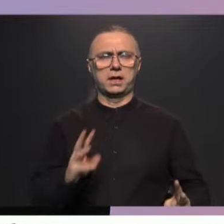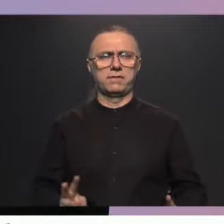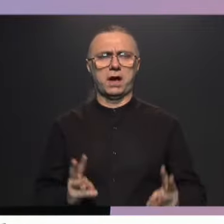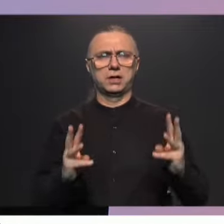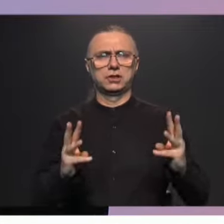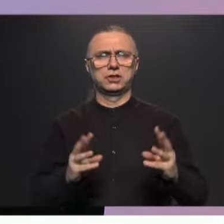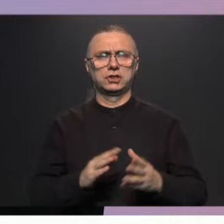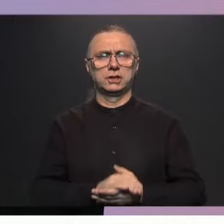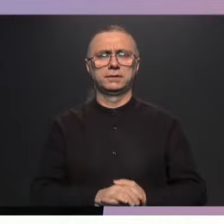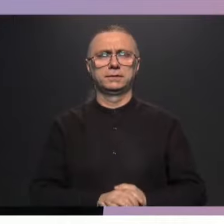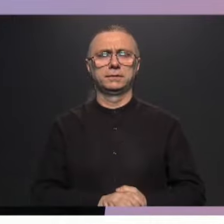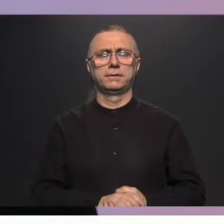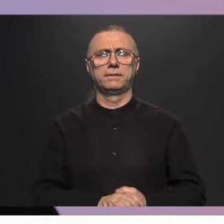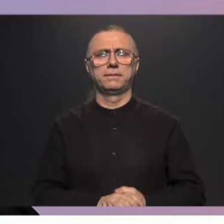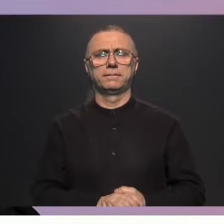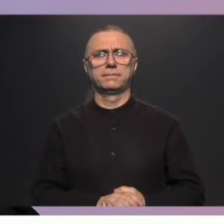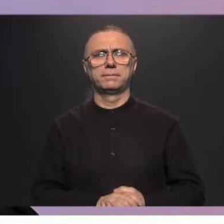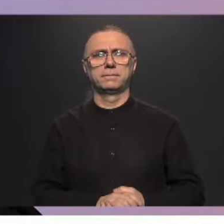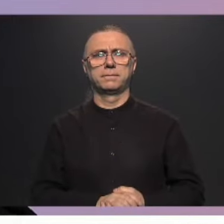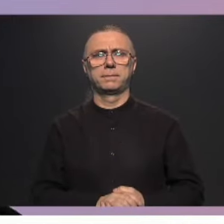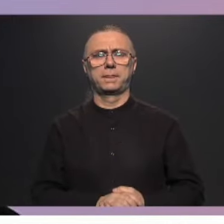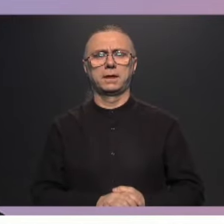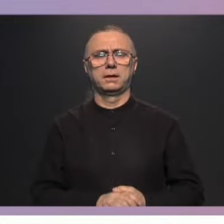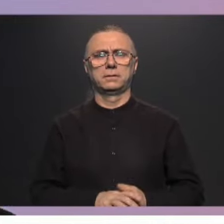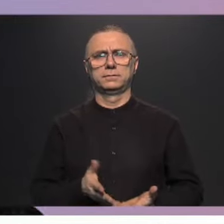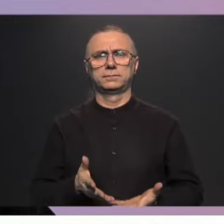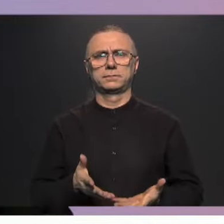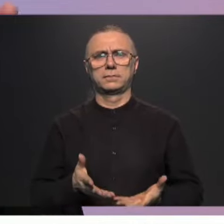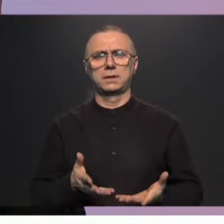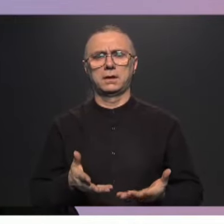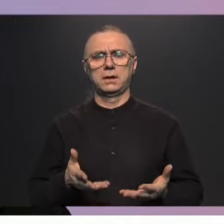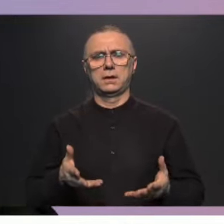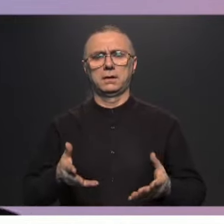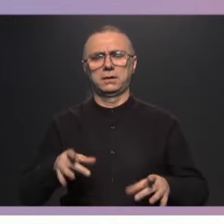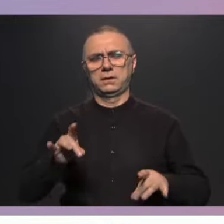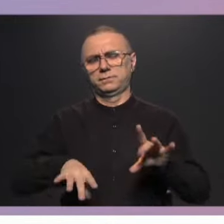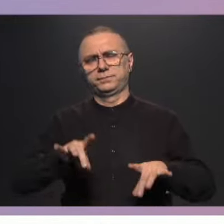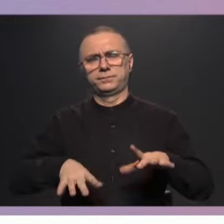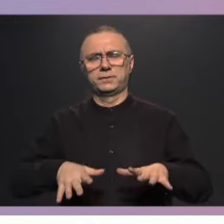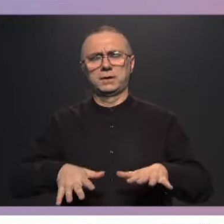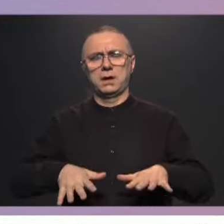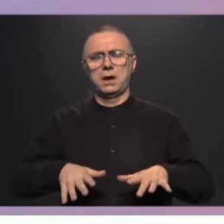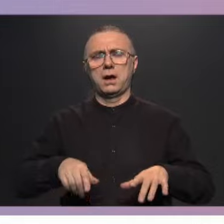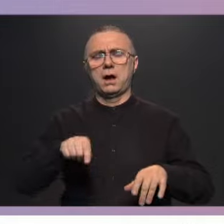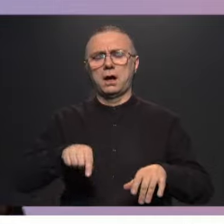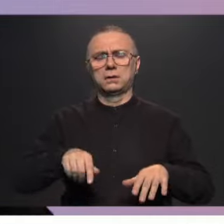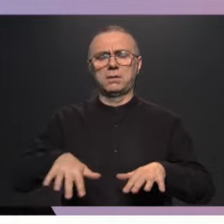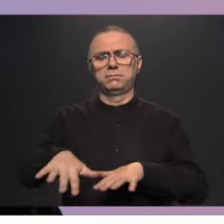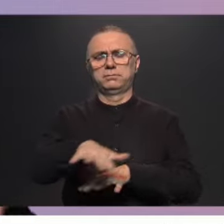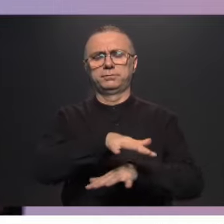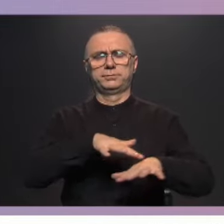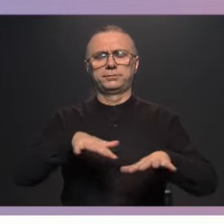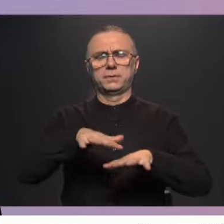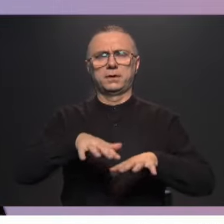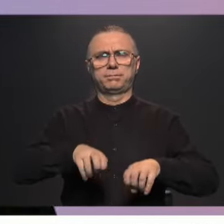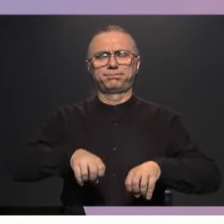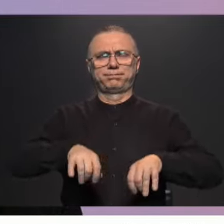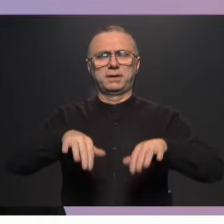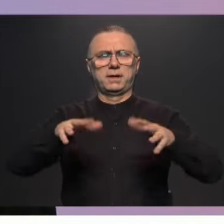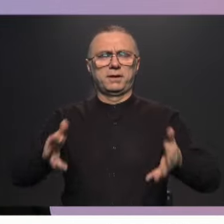сверху что поднимается наверх? Пена, да? Пена, опилки, там, не знаю, какие-то ошметки там